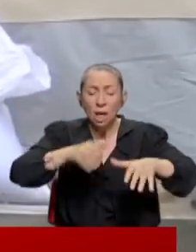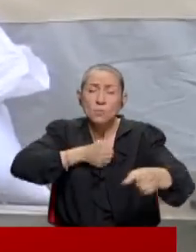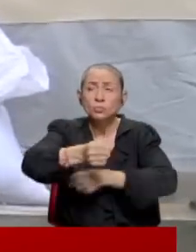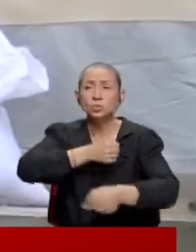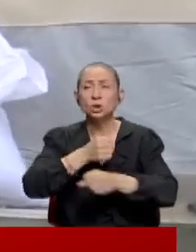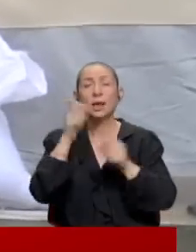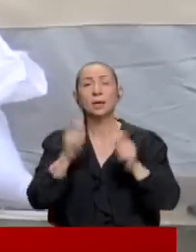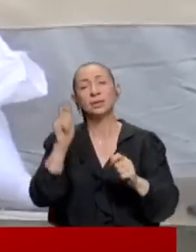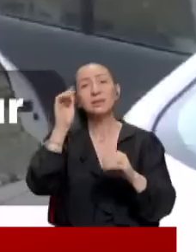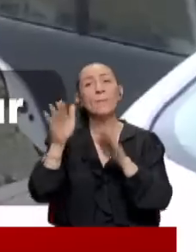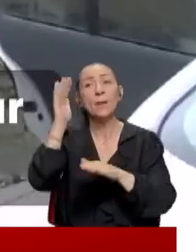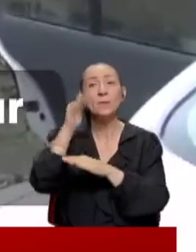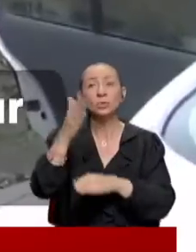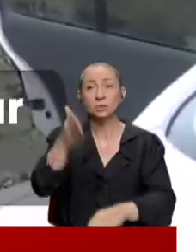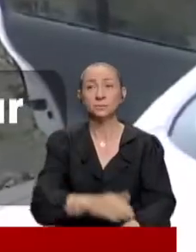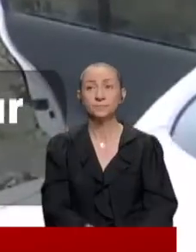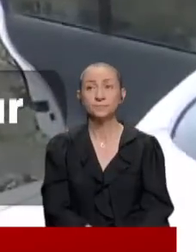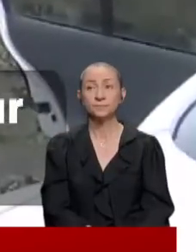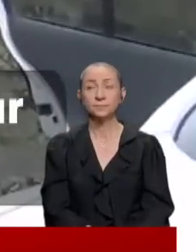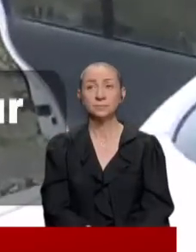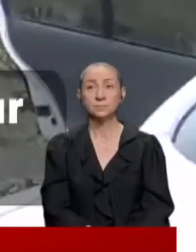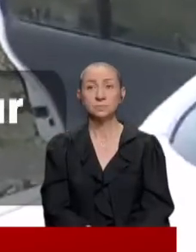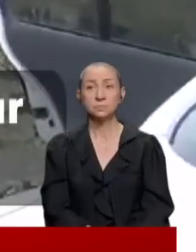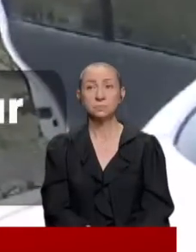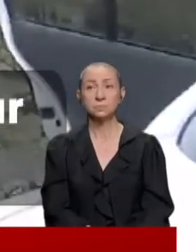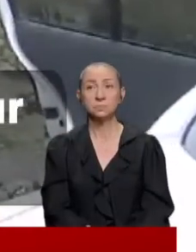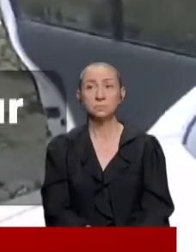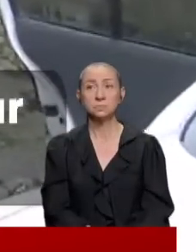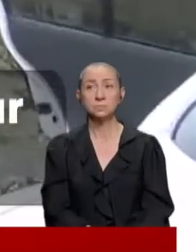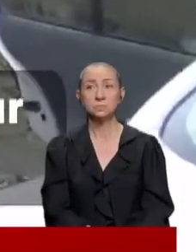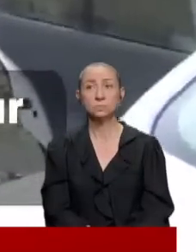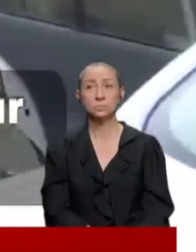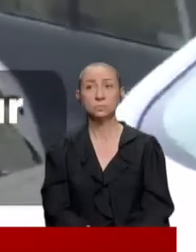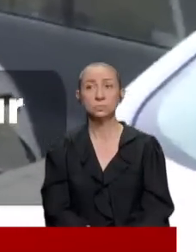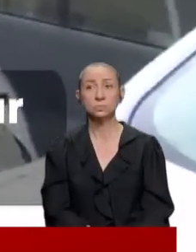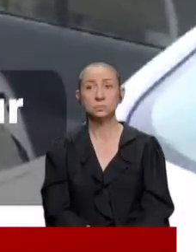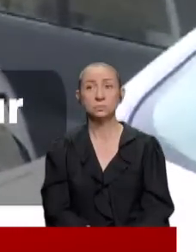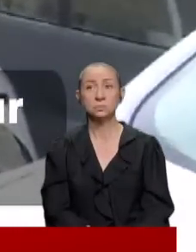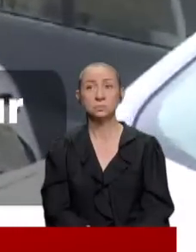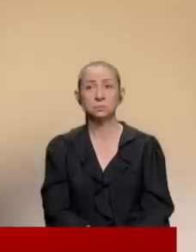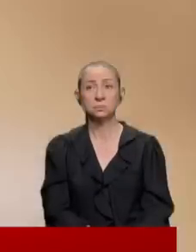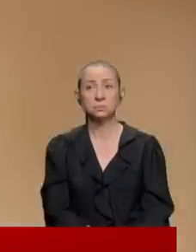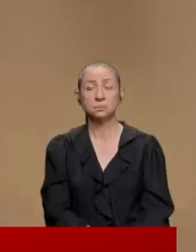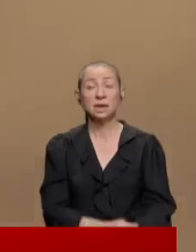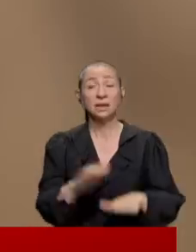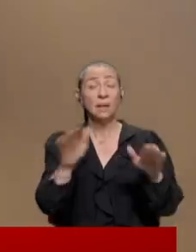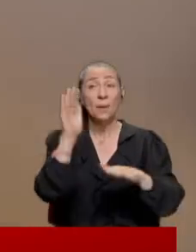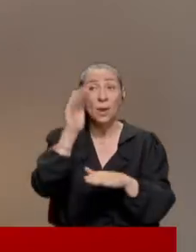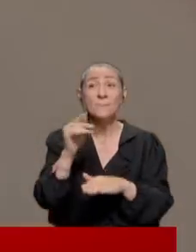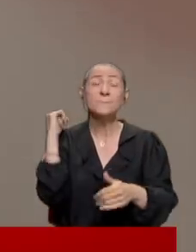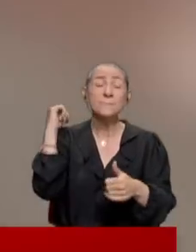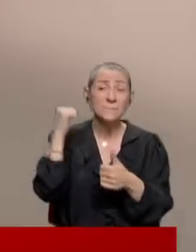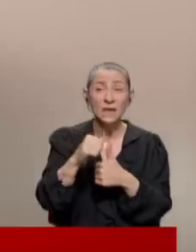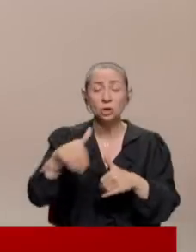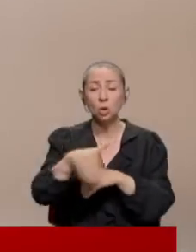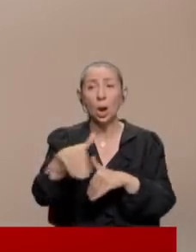etmeye çalıştı depremzedeler. Akşamdan beri suyla uğraşıyoruz. Bir de çocuklar hep soğuktan dondu resmen ya. Depremzedeler bir kez